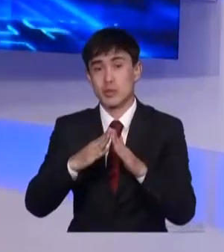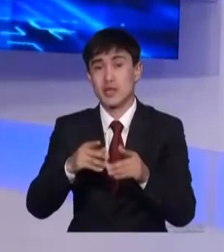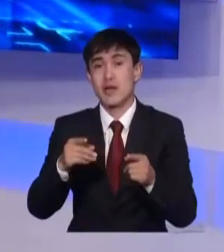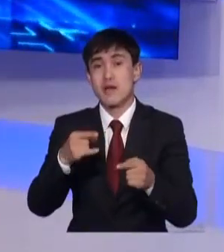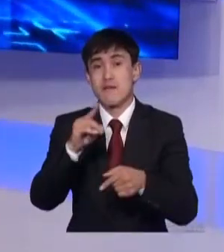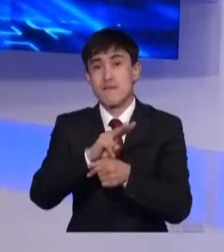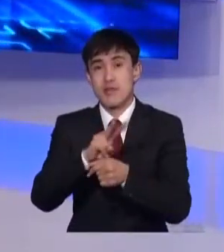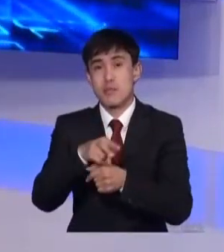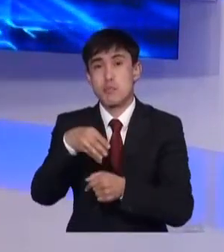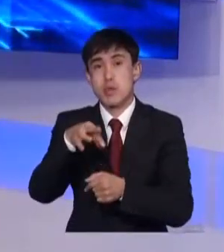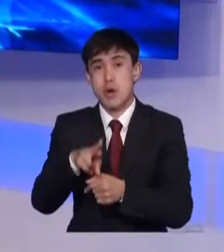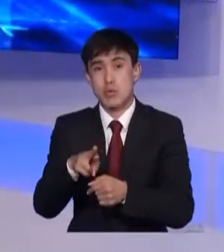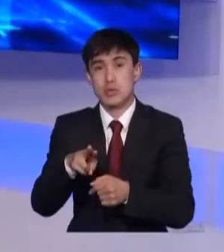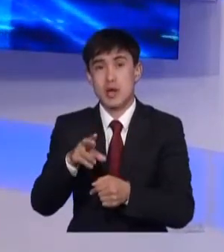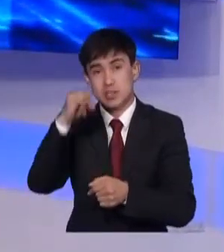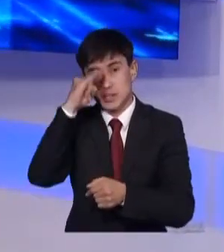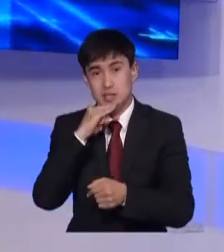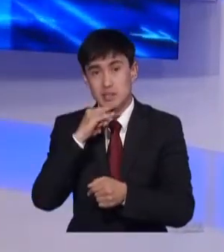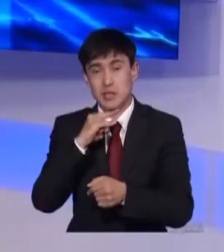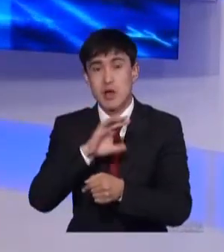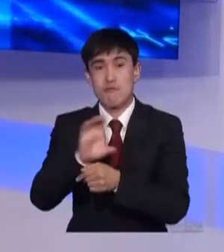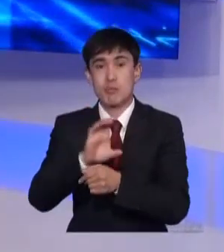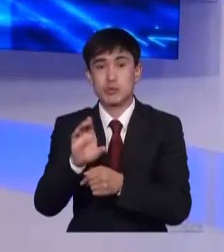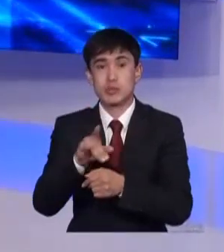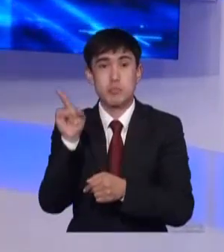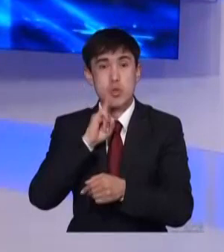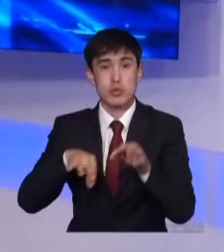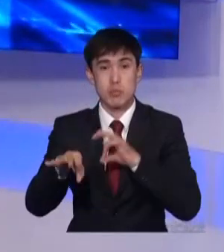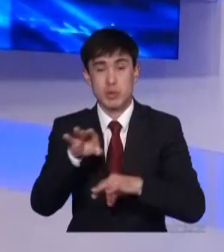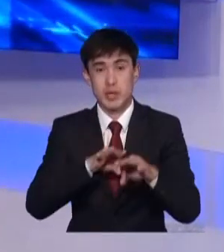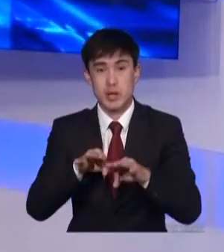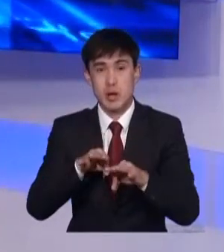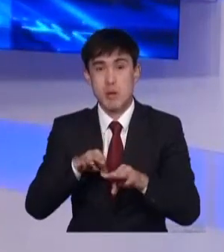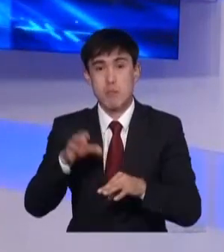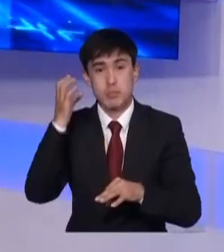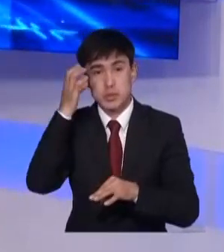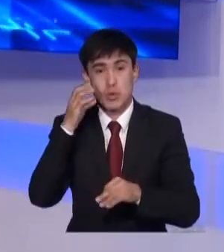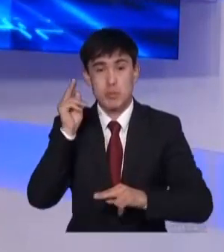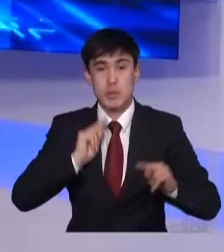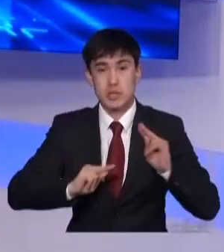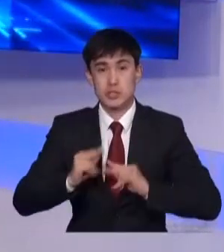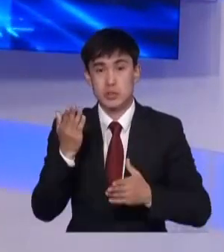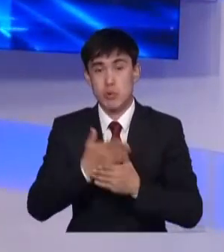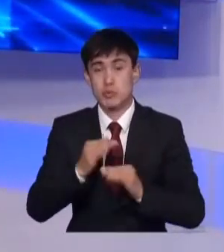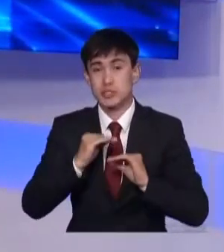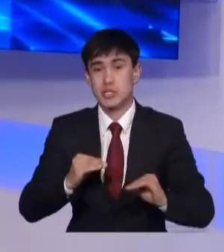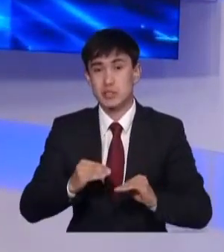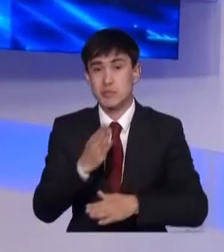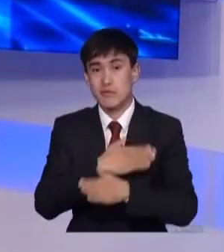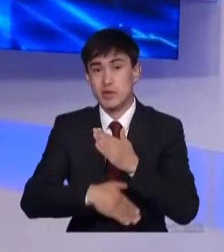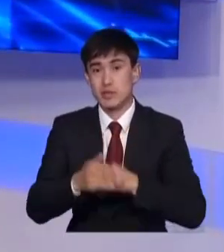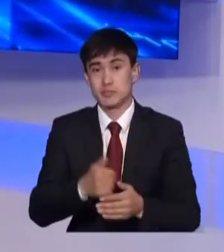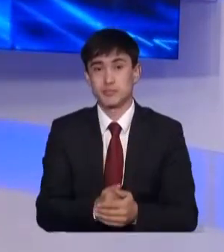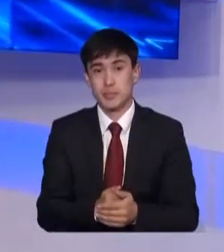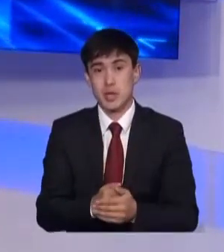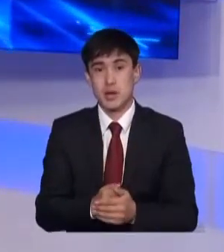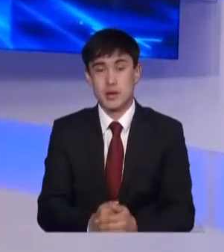фильм мяу в Казахстане выпустят запустят пилотный проект по психолого-педагогической помо детям Сними